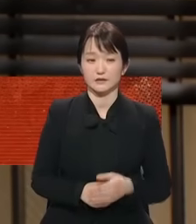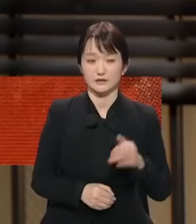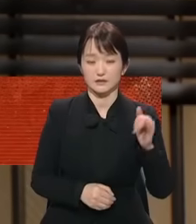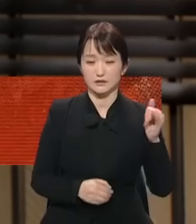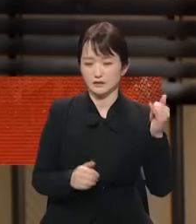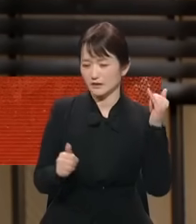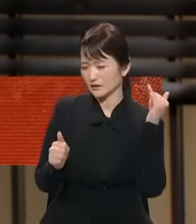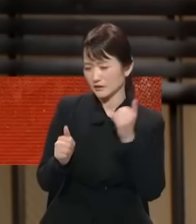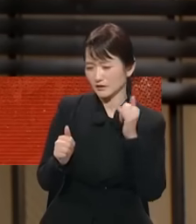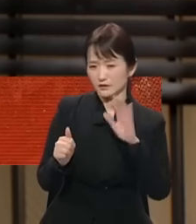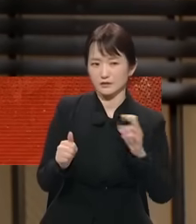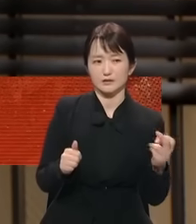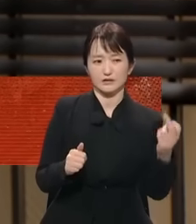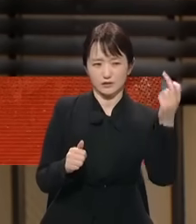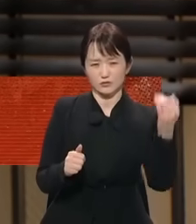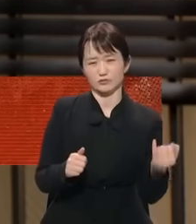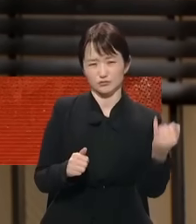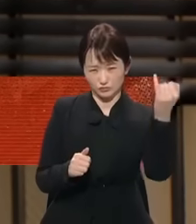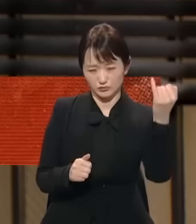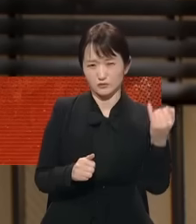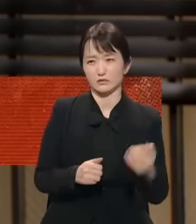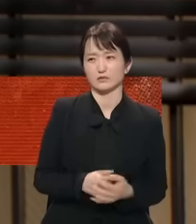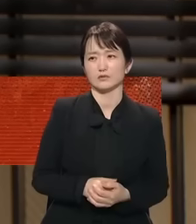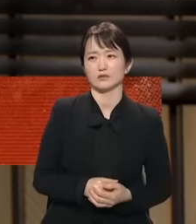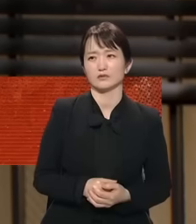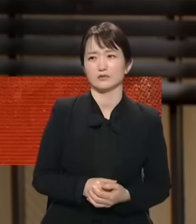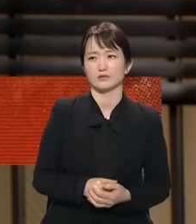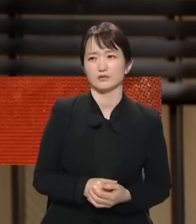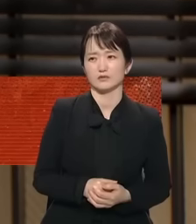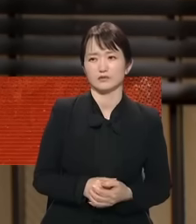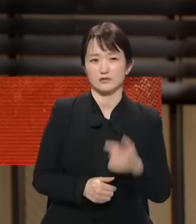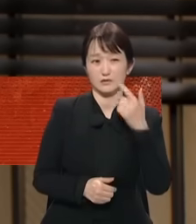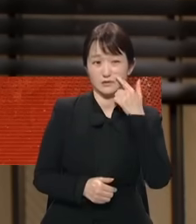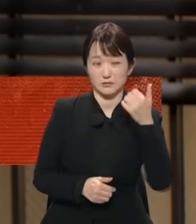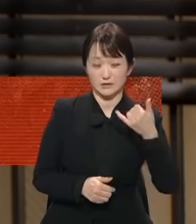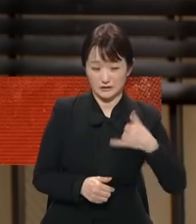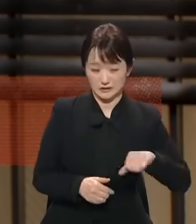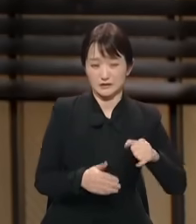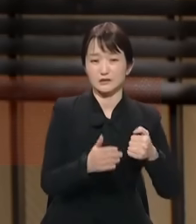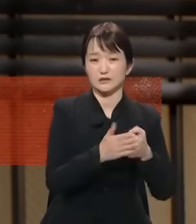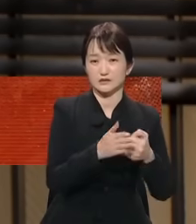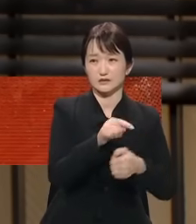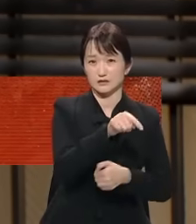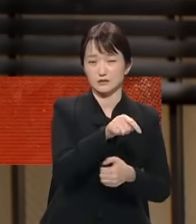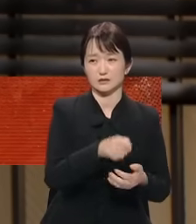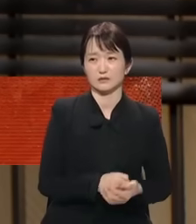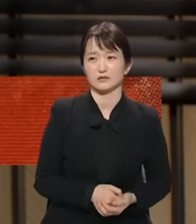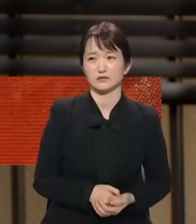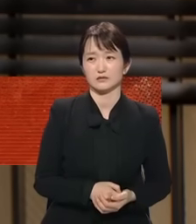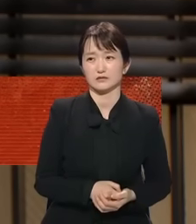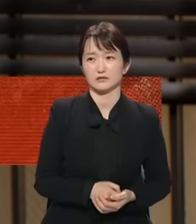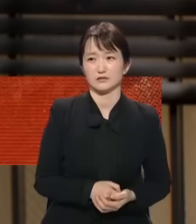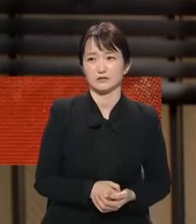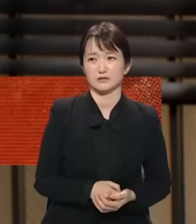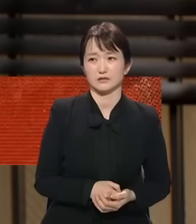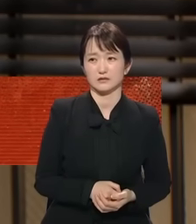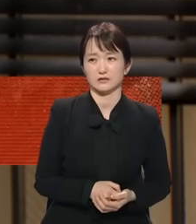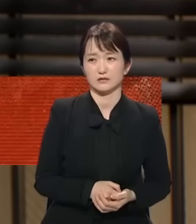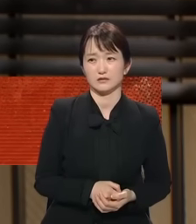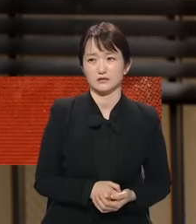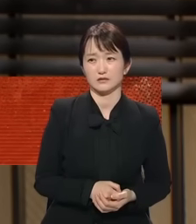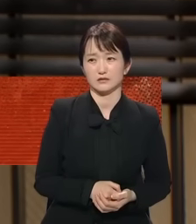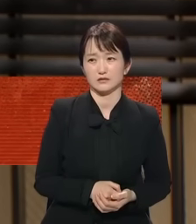있던 그 형 누나도 다 이복 형제. 예, 형제도 다 아버지 자식이니까 그 사람들 앞으로 소유권 인정 등기를 해야 되는